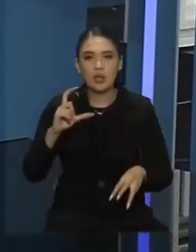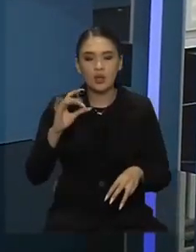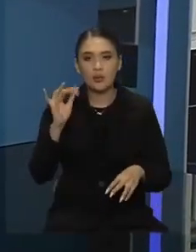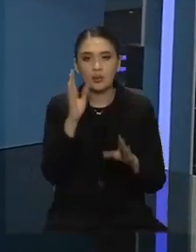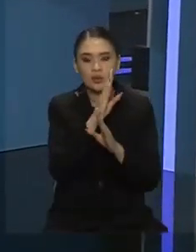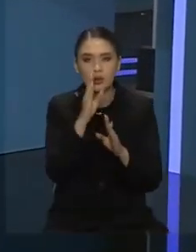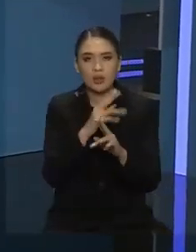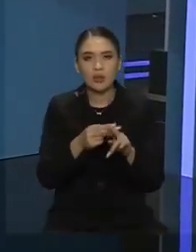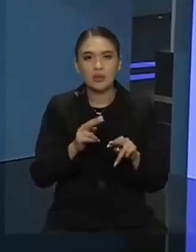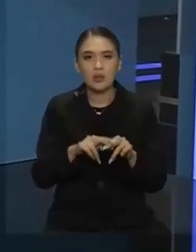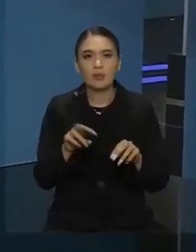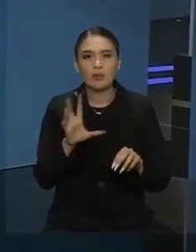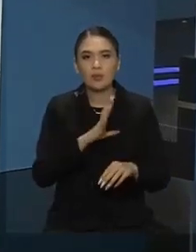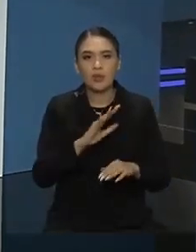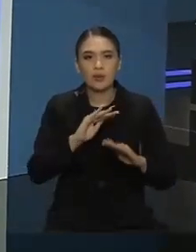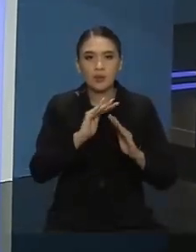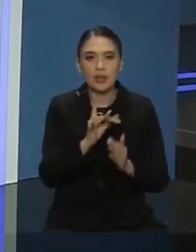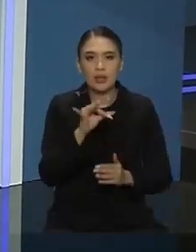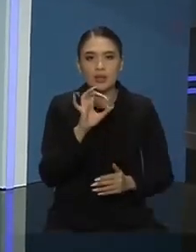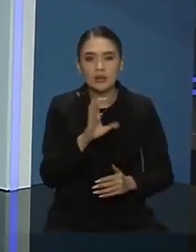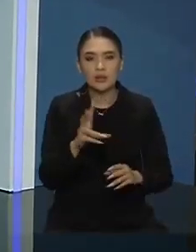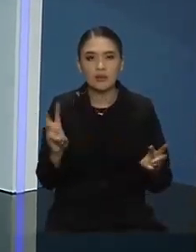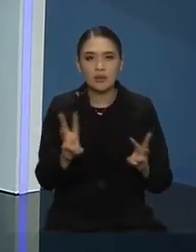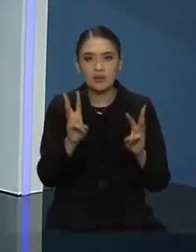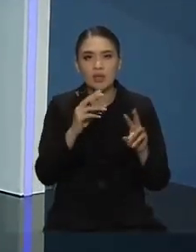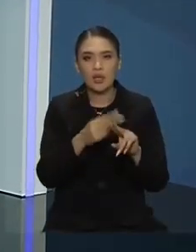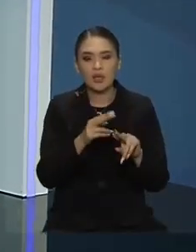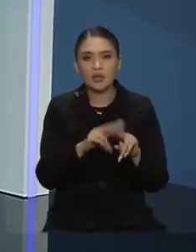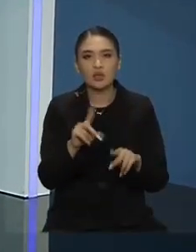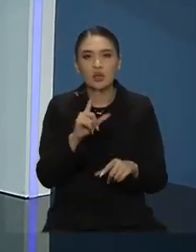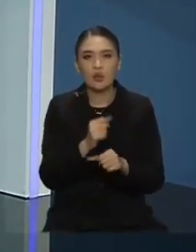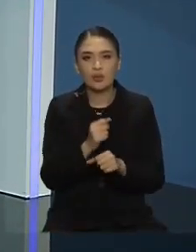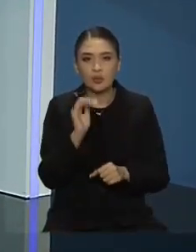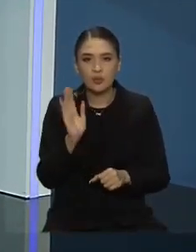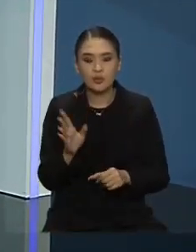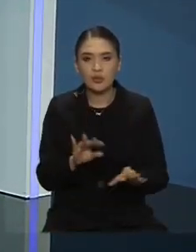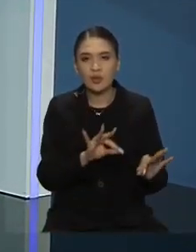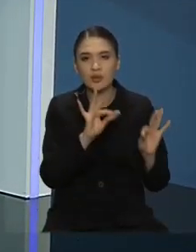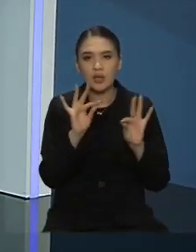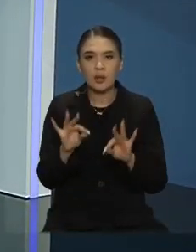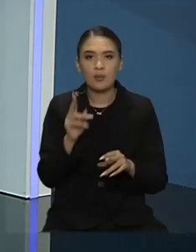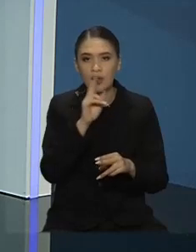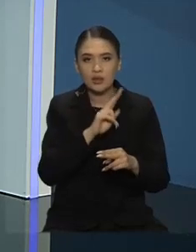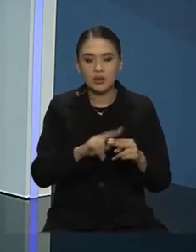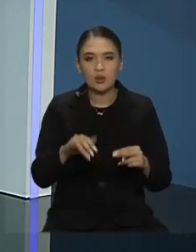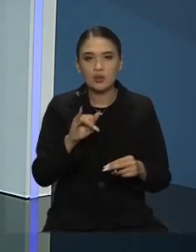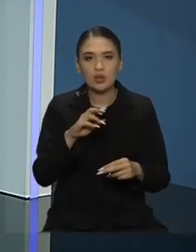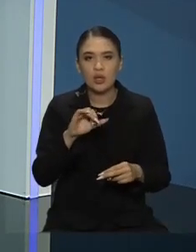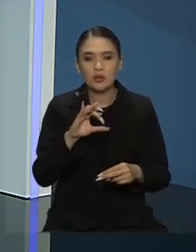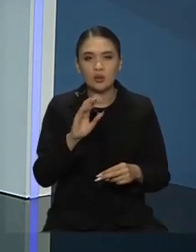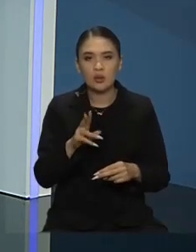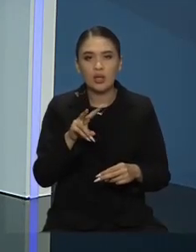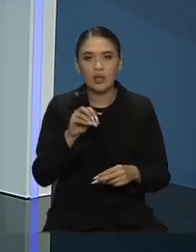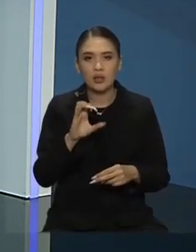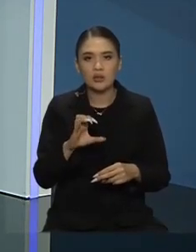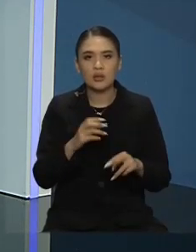природных ресурсов чтобы минимизировать риски возгорания что собираются делать чтобы восстановить Потерянные участки леса и как